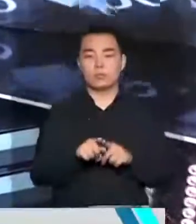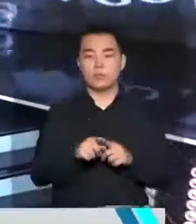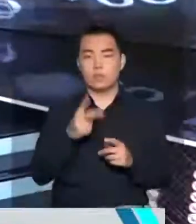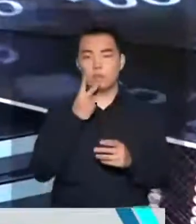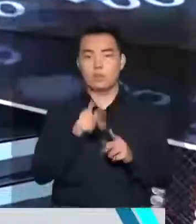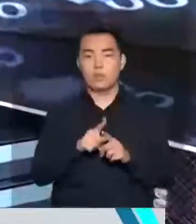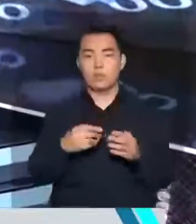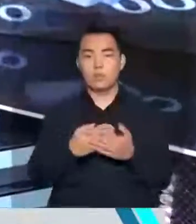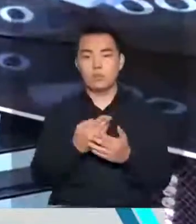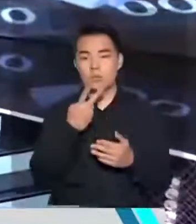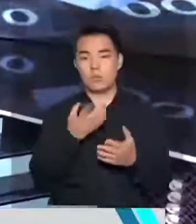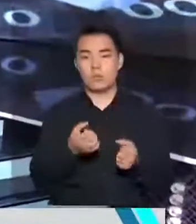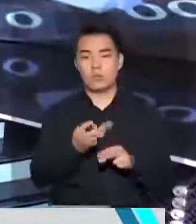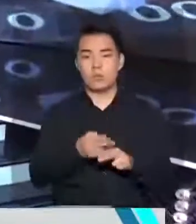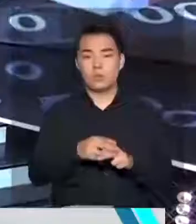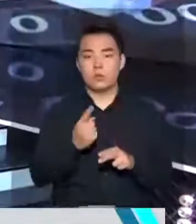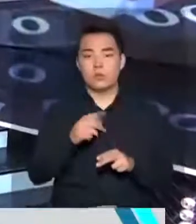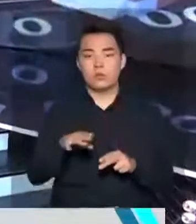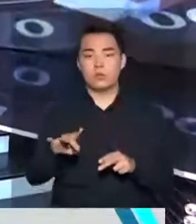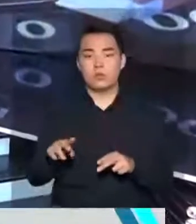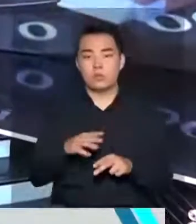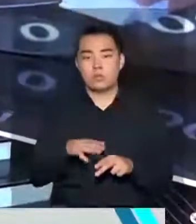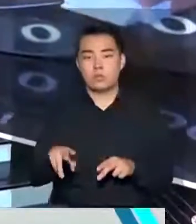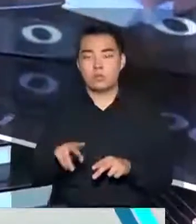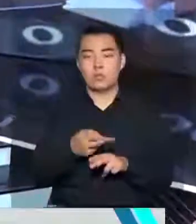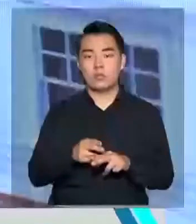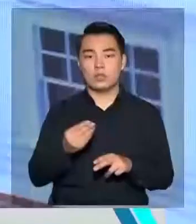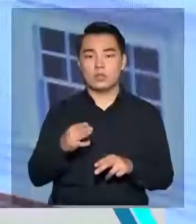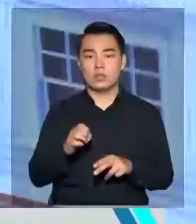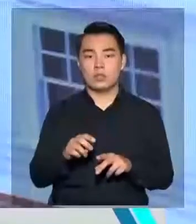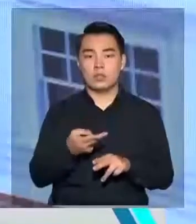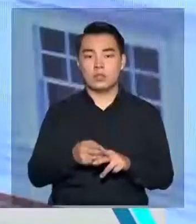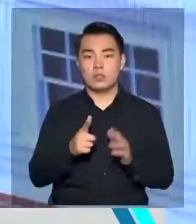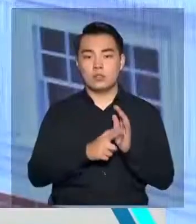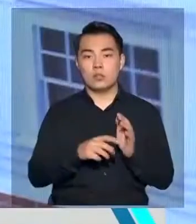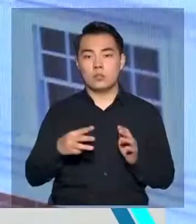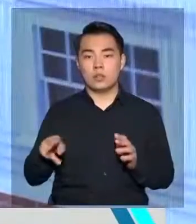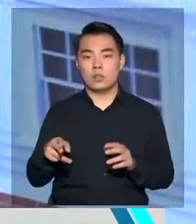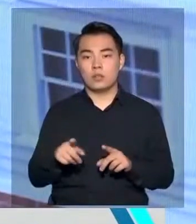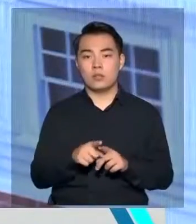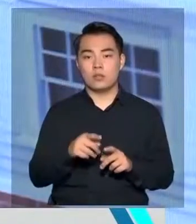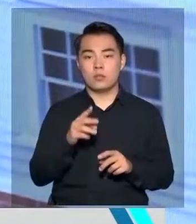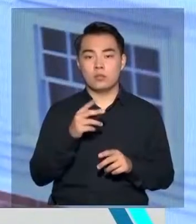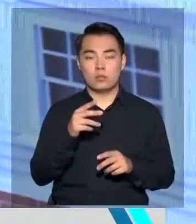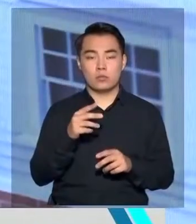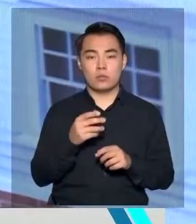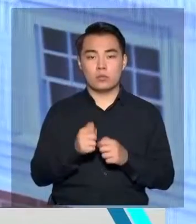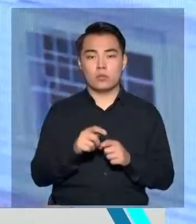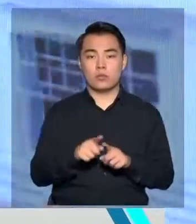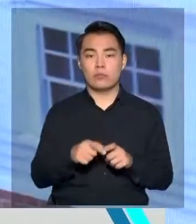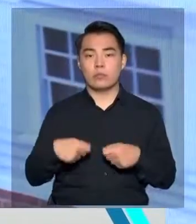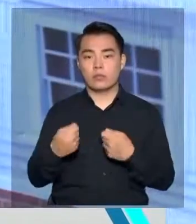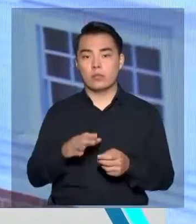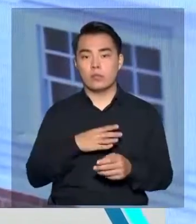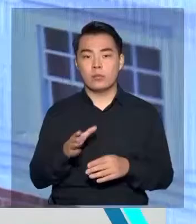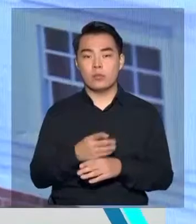сәйкес 1 триллион теңге қаржы қарастырылған болса, соның 750 миллиард қаржысы бүгінгі таңға берілген.